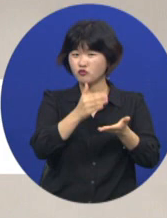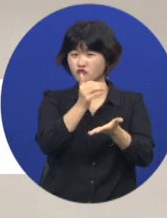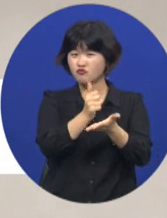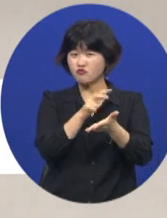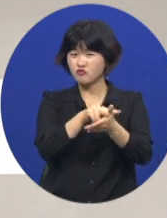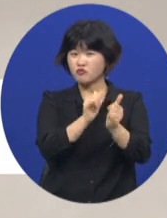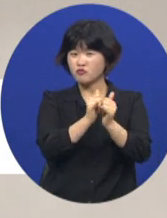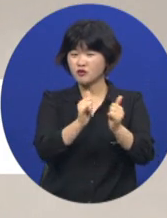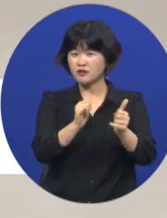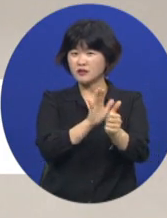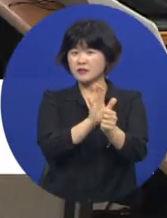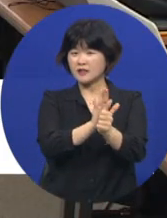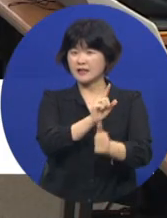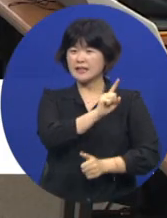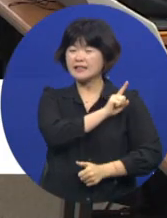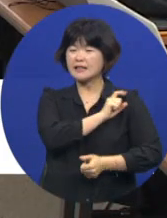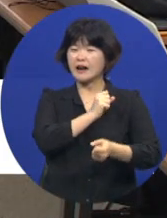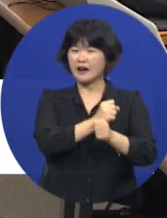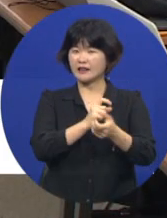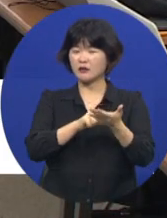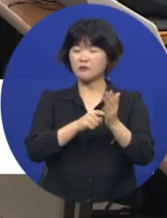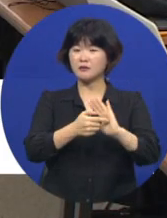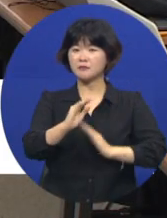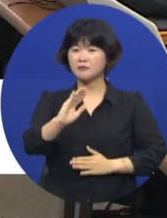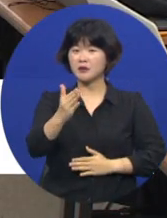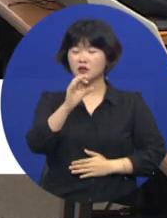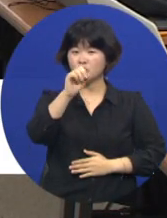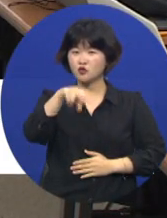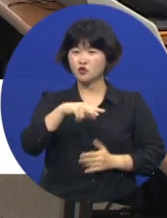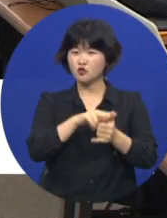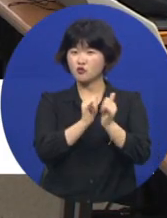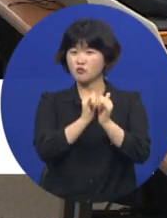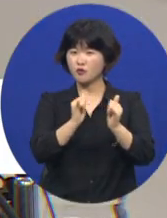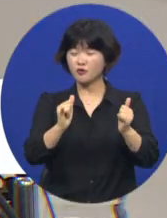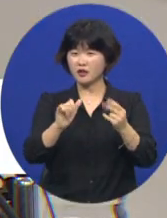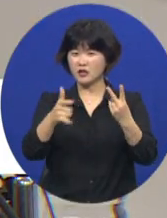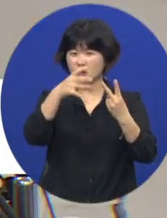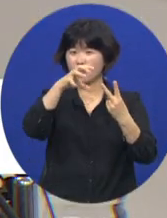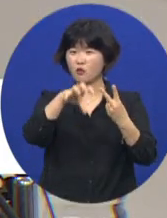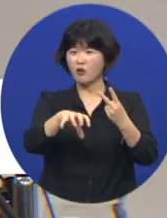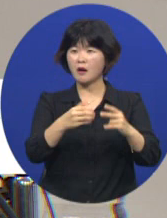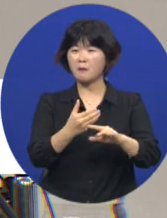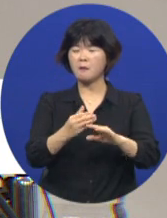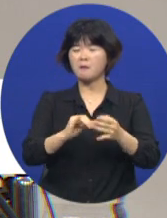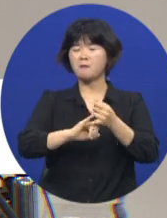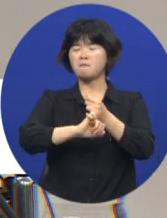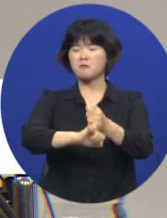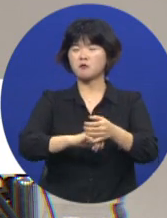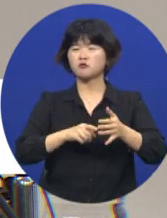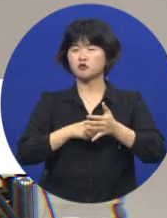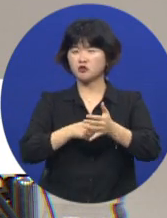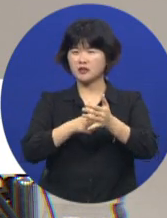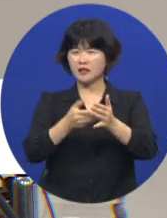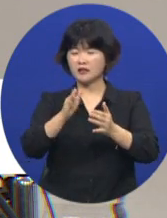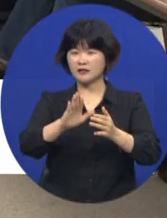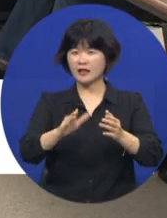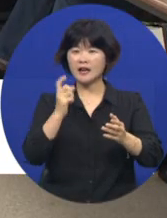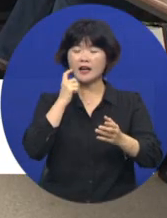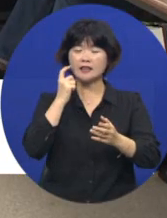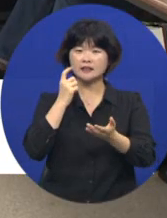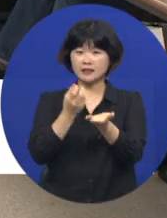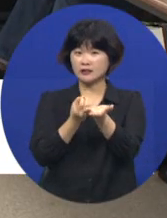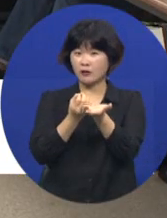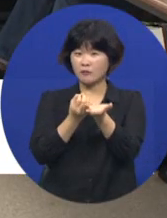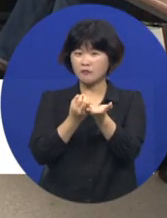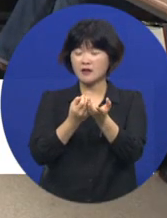토론회에서 지지율을 끌어올려 1등을 하겠다고 말했고, 유승민 후보는 제2공항을 반드시 추진하되